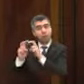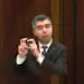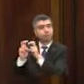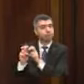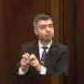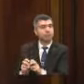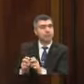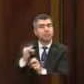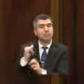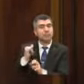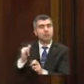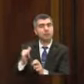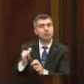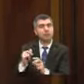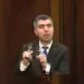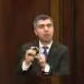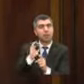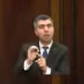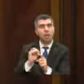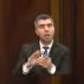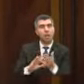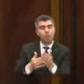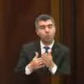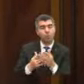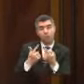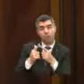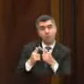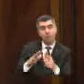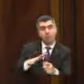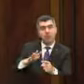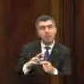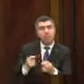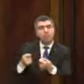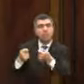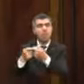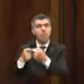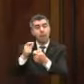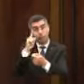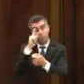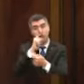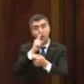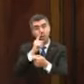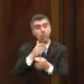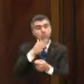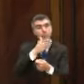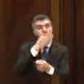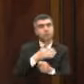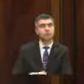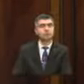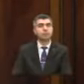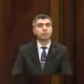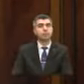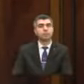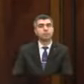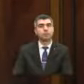أنها تمتع بالكرامة اللي خصنا كلنا ندافع عليها باش يمكن نوفروا هذا الجانب.